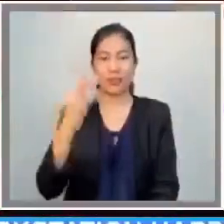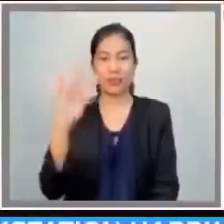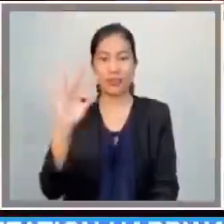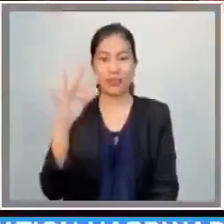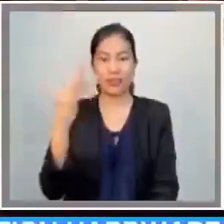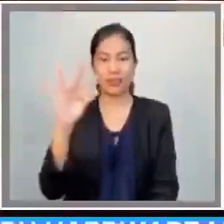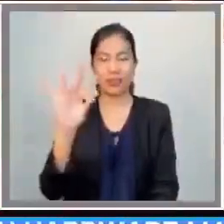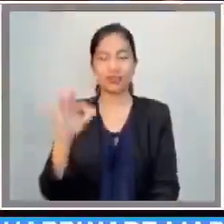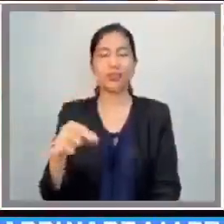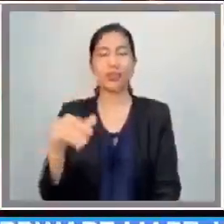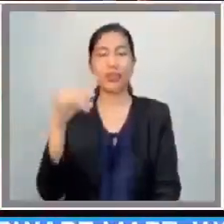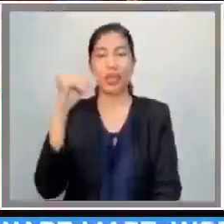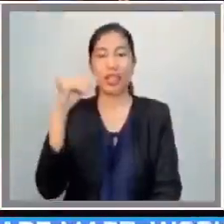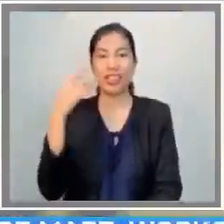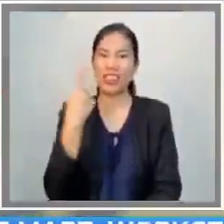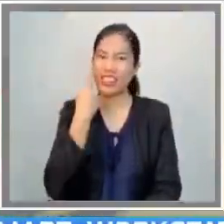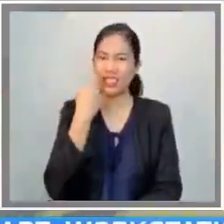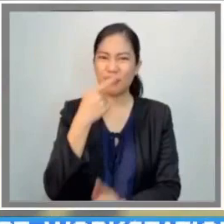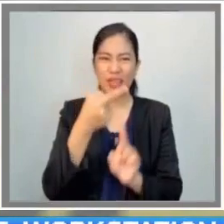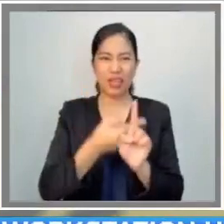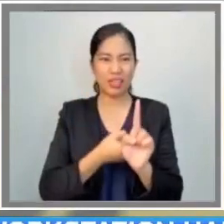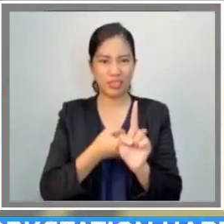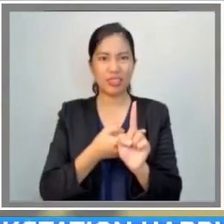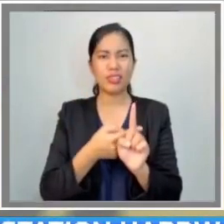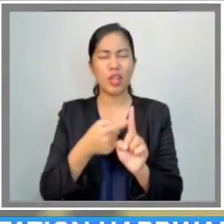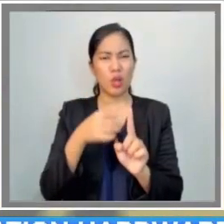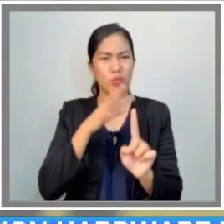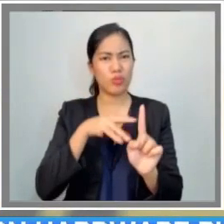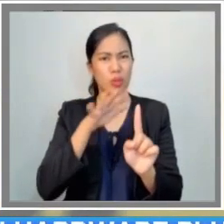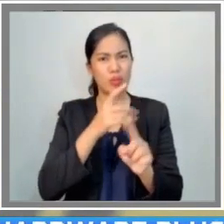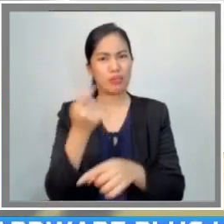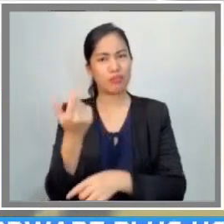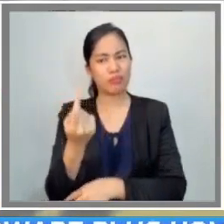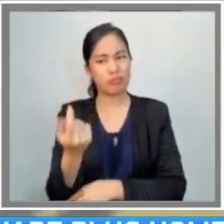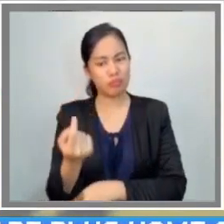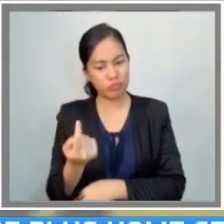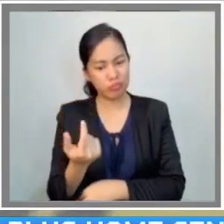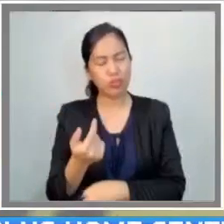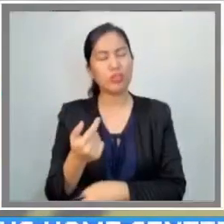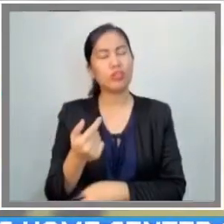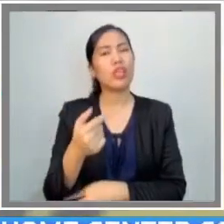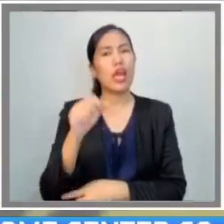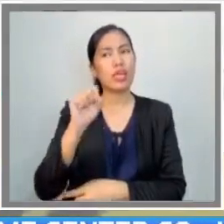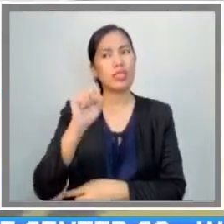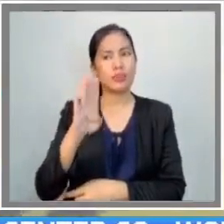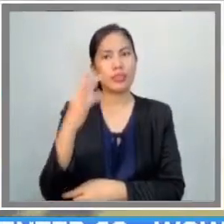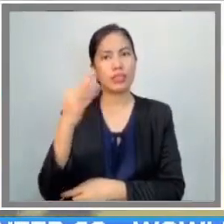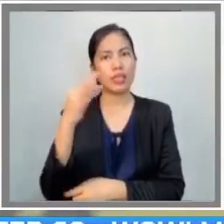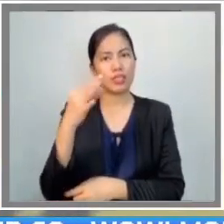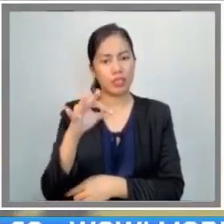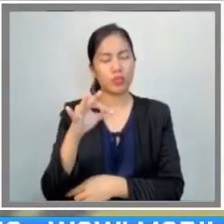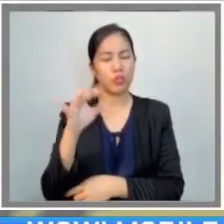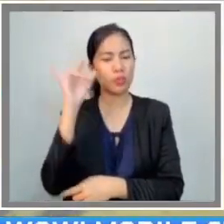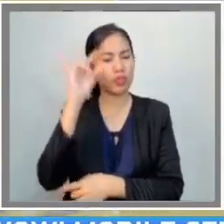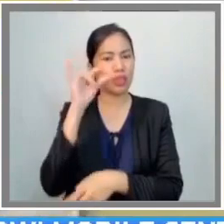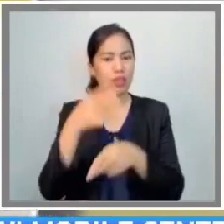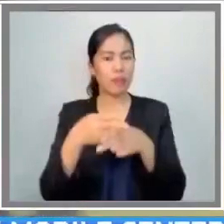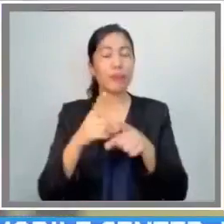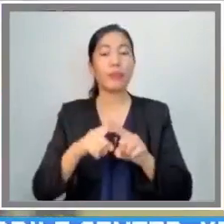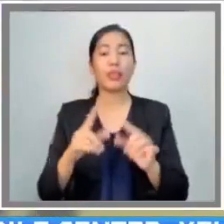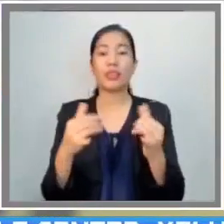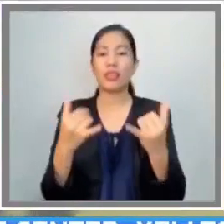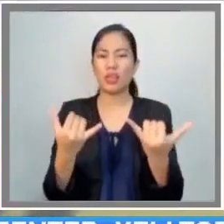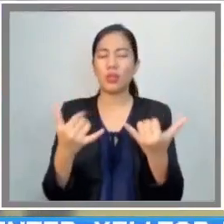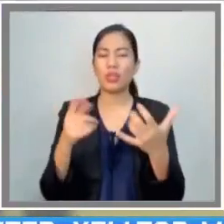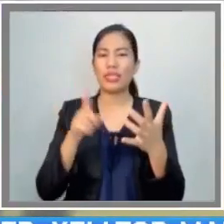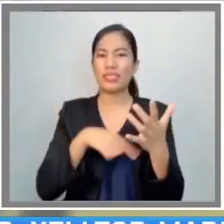netizens na tinanggal ng 5 members ang SB19 sa kanilang Instagram handles. During this time, kinansila rin nila ang